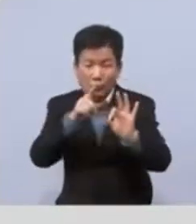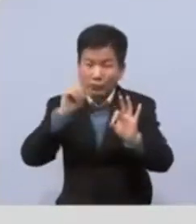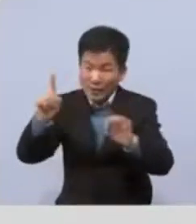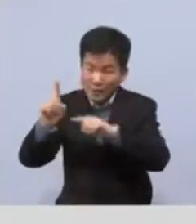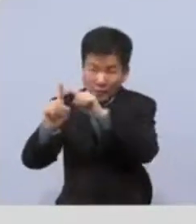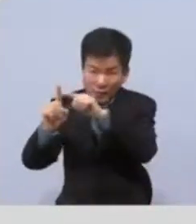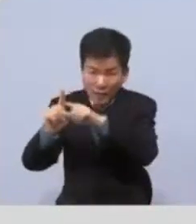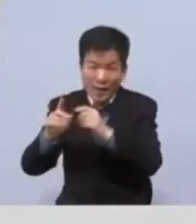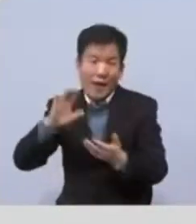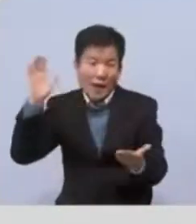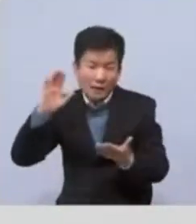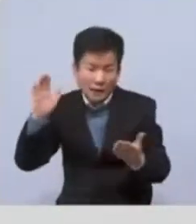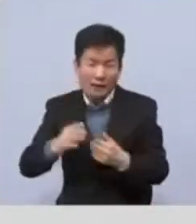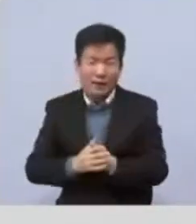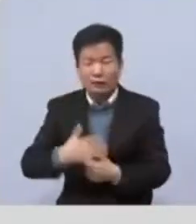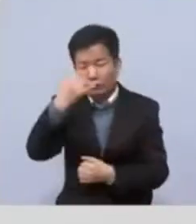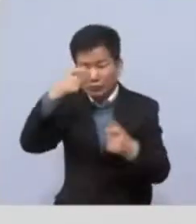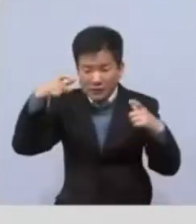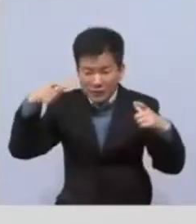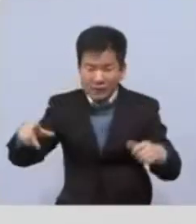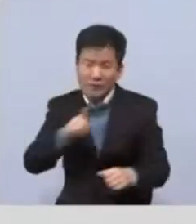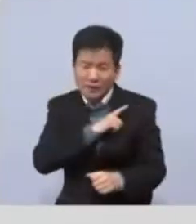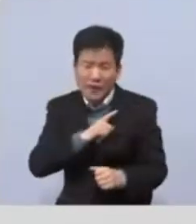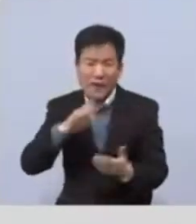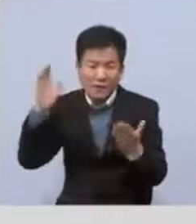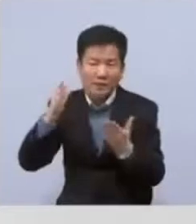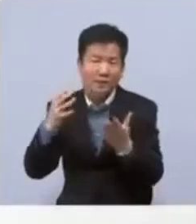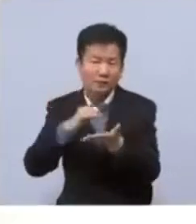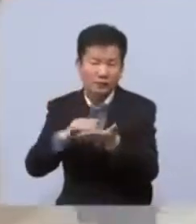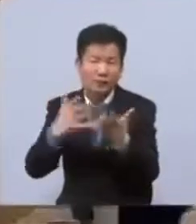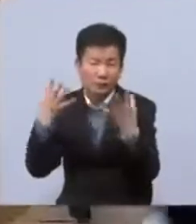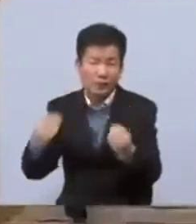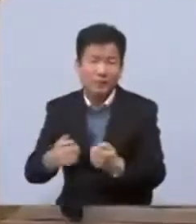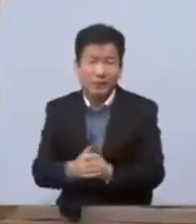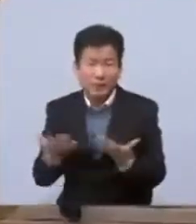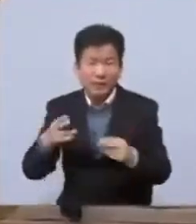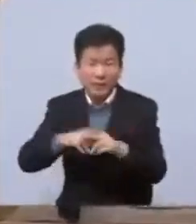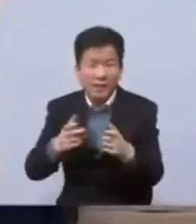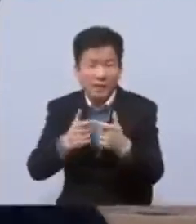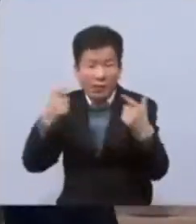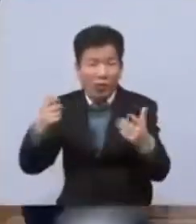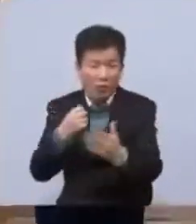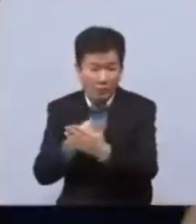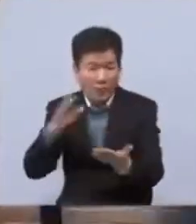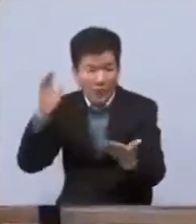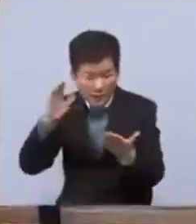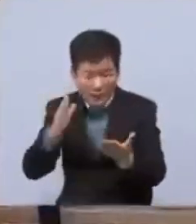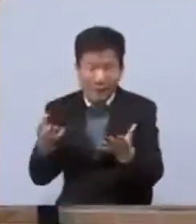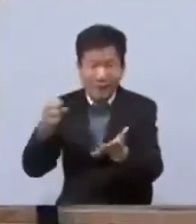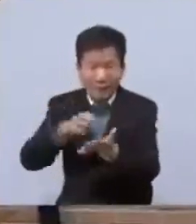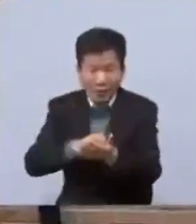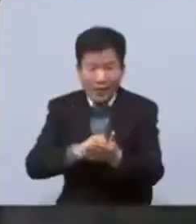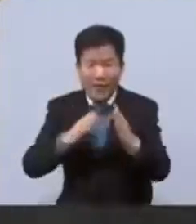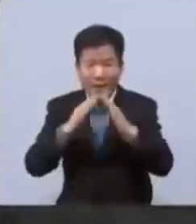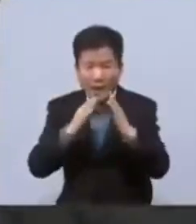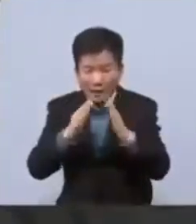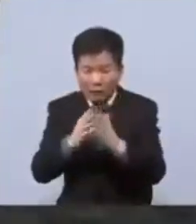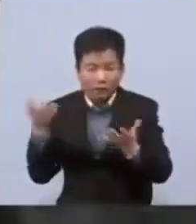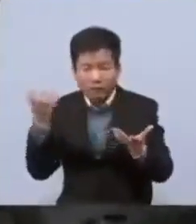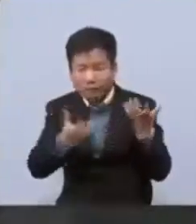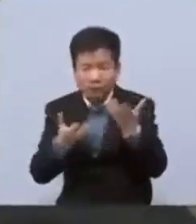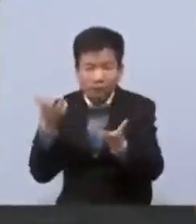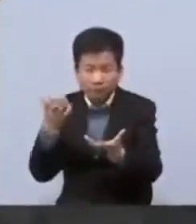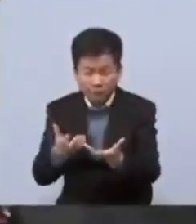1명 이상은 학생으로 충북에서 가장 높습니다 일자리가 늘면서 학생을 포함한 가 구단이 전입이